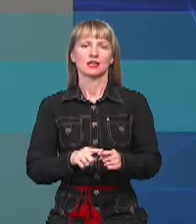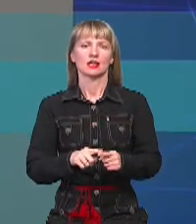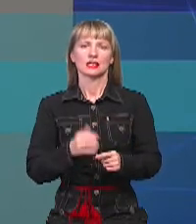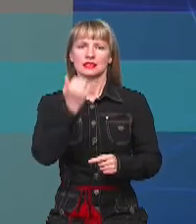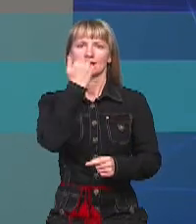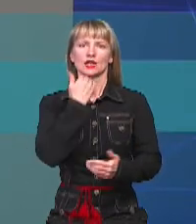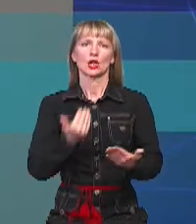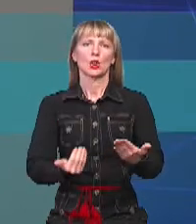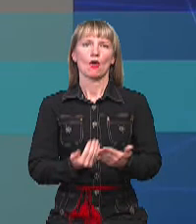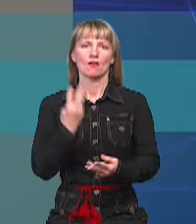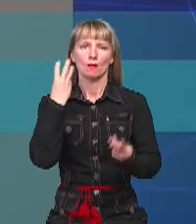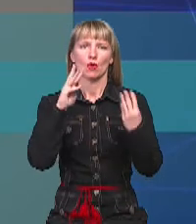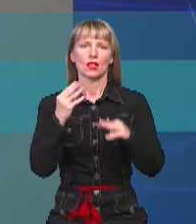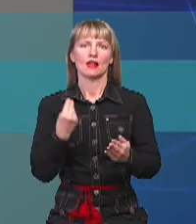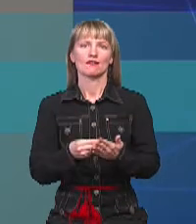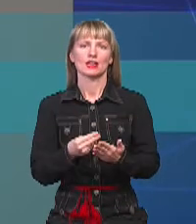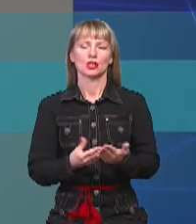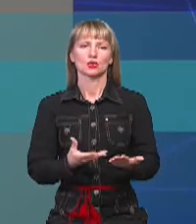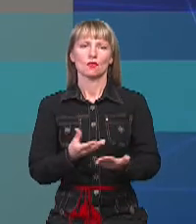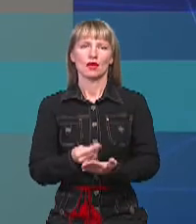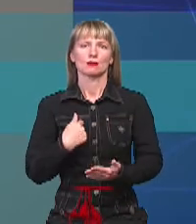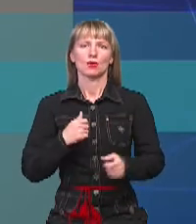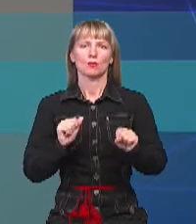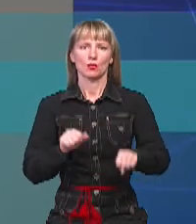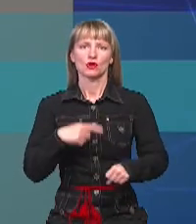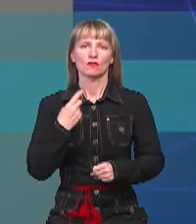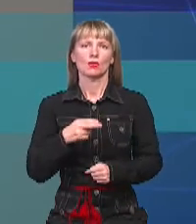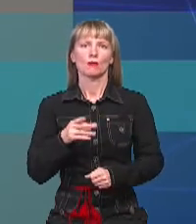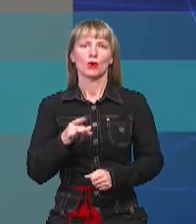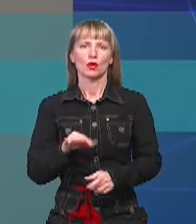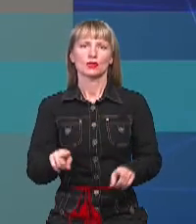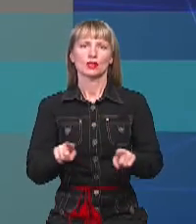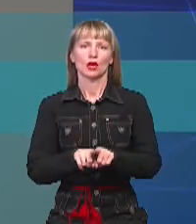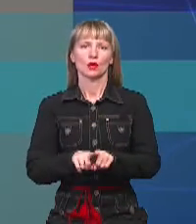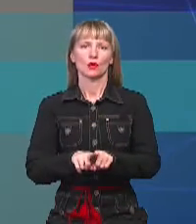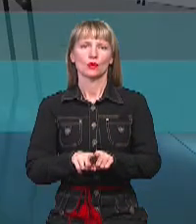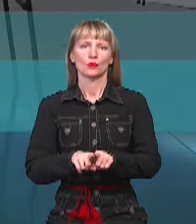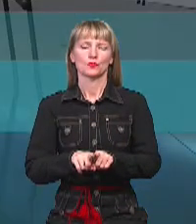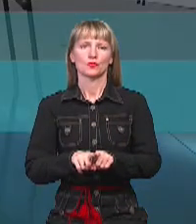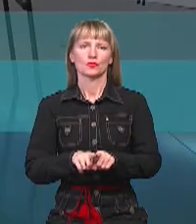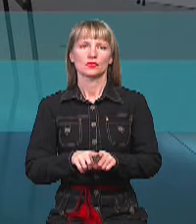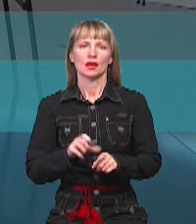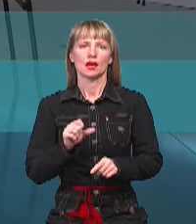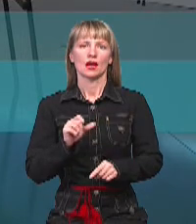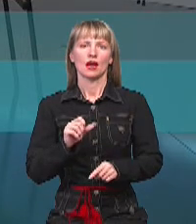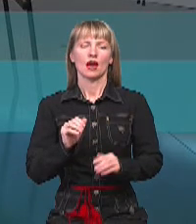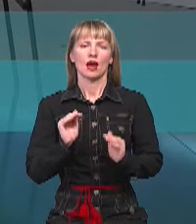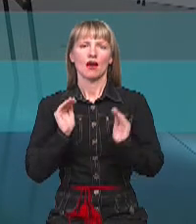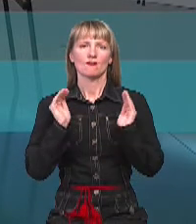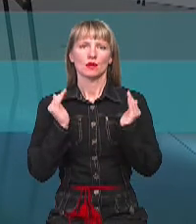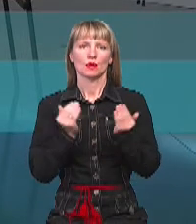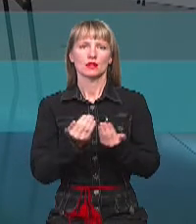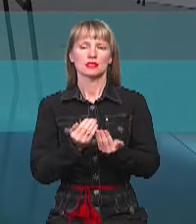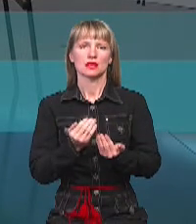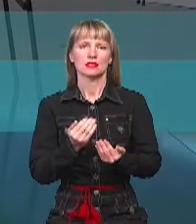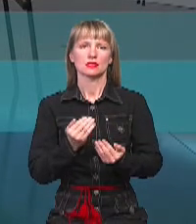завдяки новій моделі фінансування, і ми можемо говорити про аж таку автономізацію надавача медичних